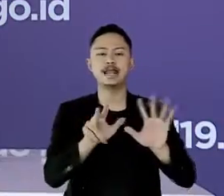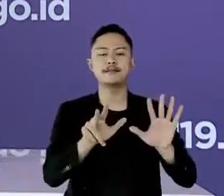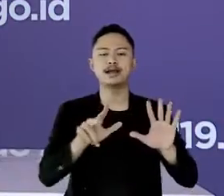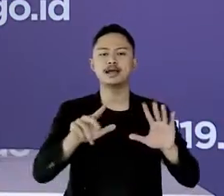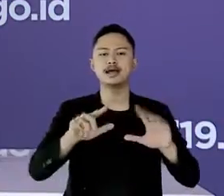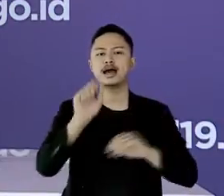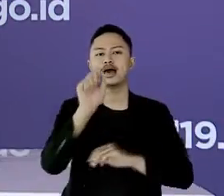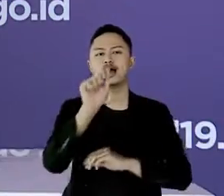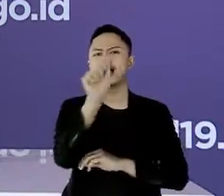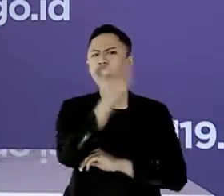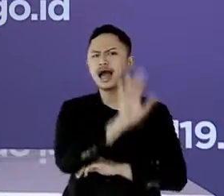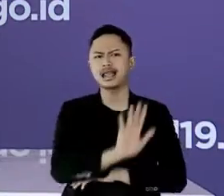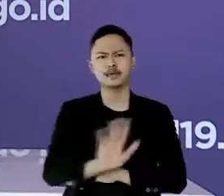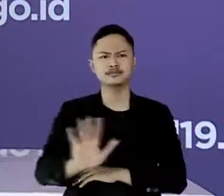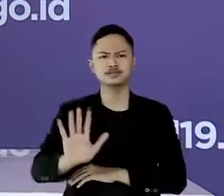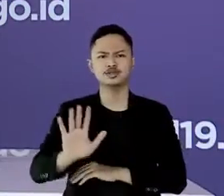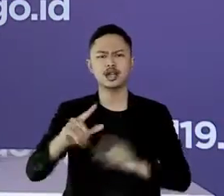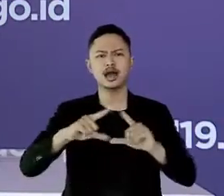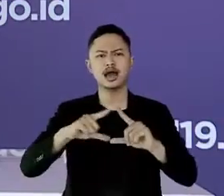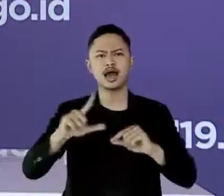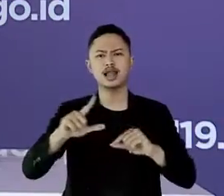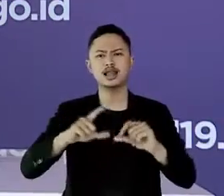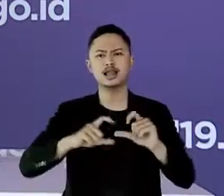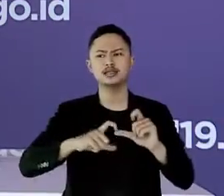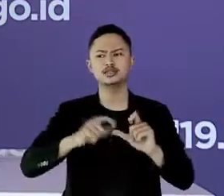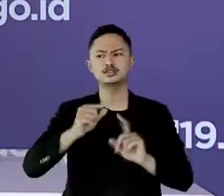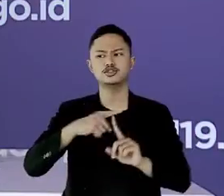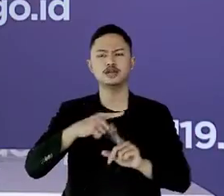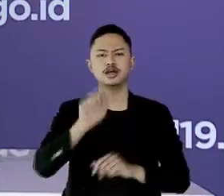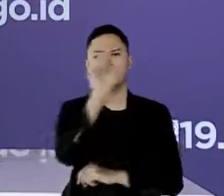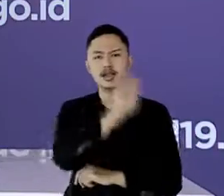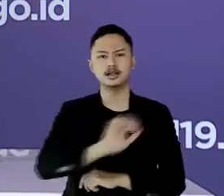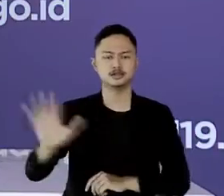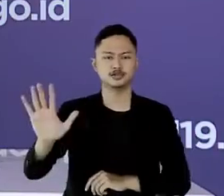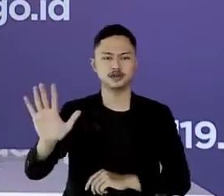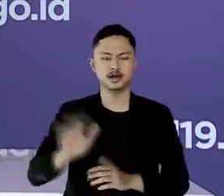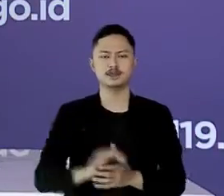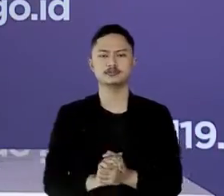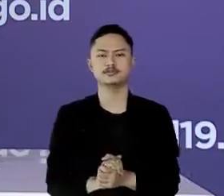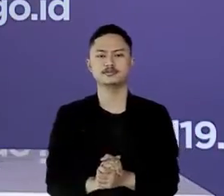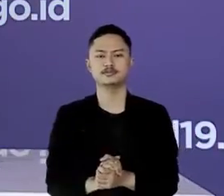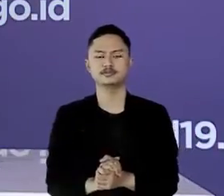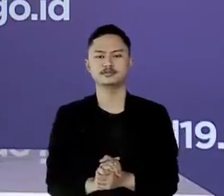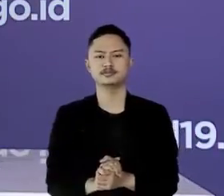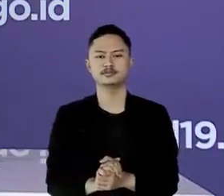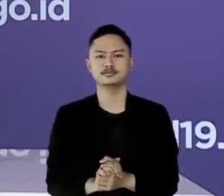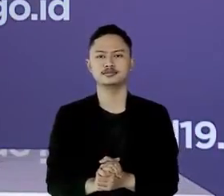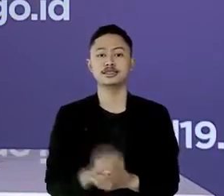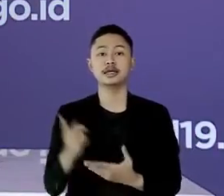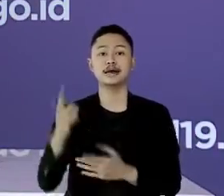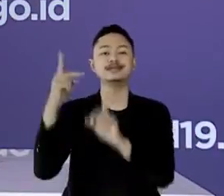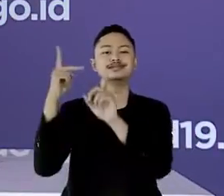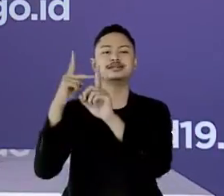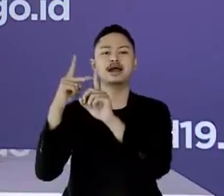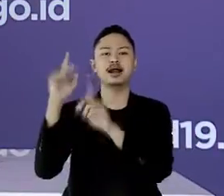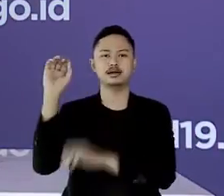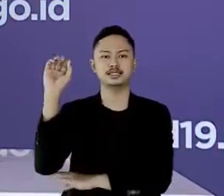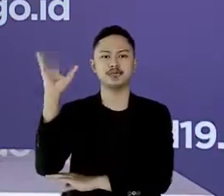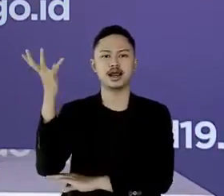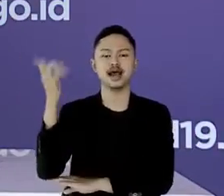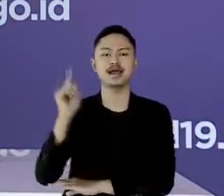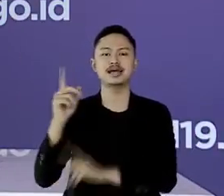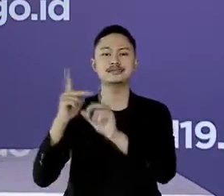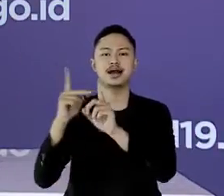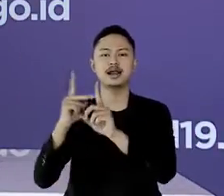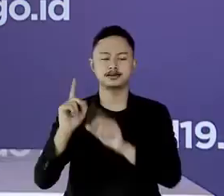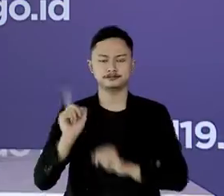Alam Sutera di Tangerang dan pasar wonodri di Semarang penerapan aplikasi peduli